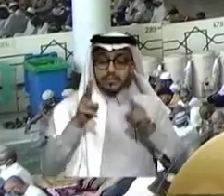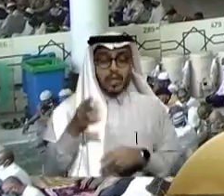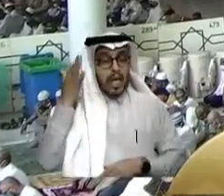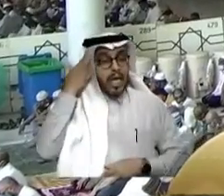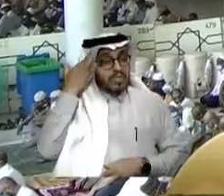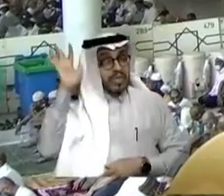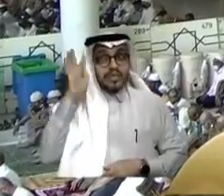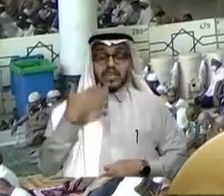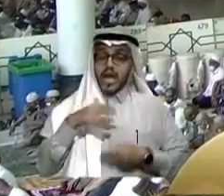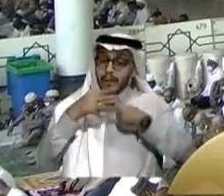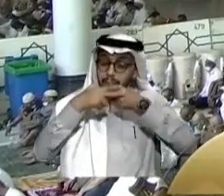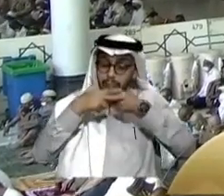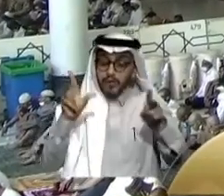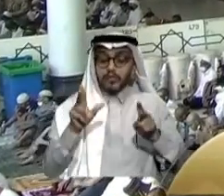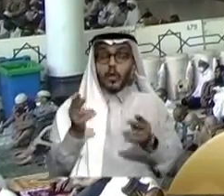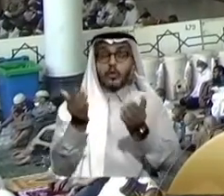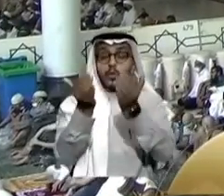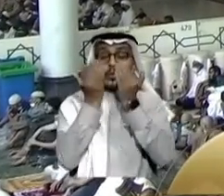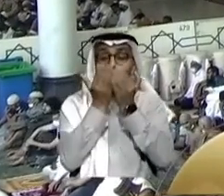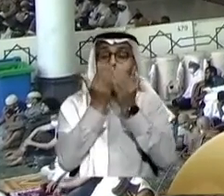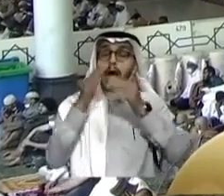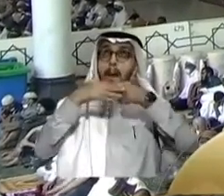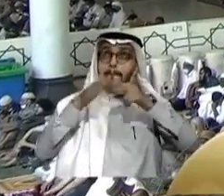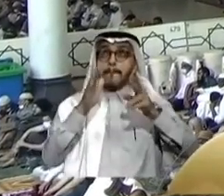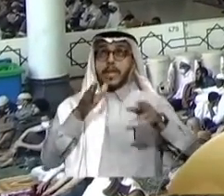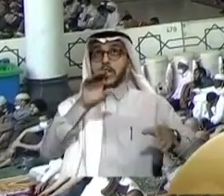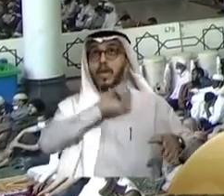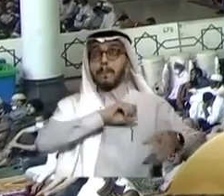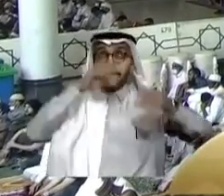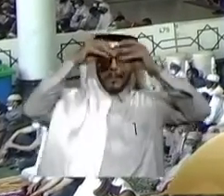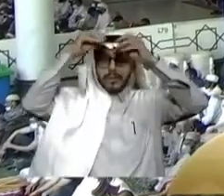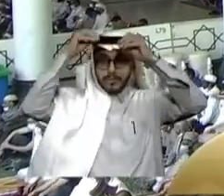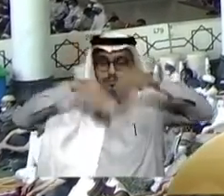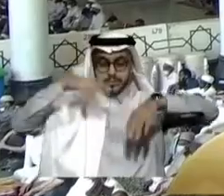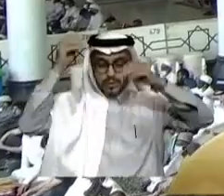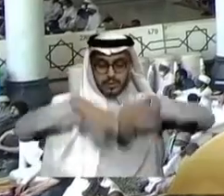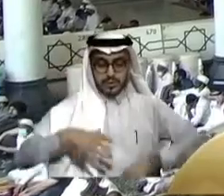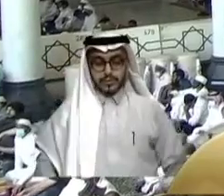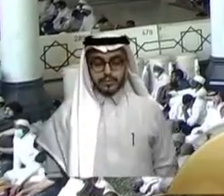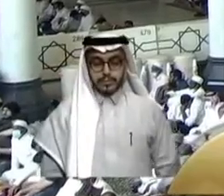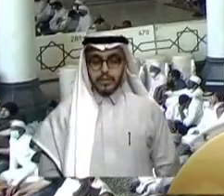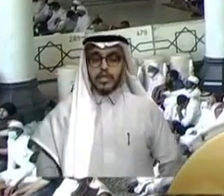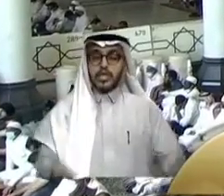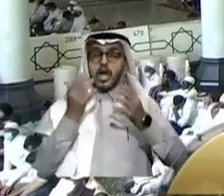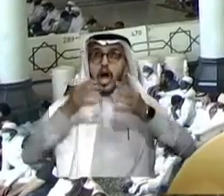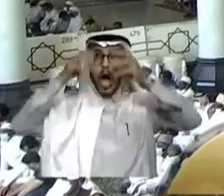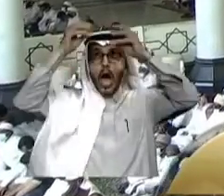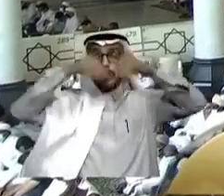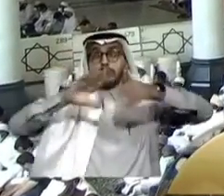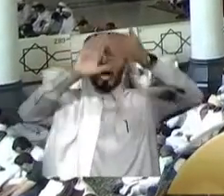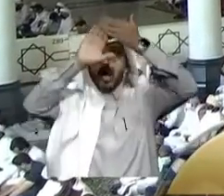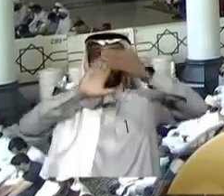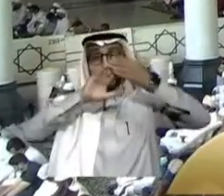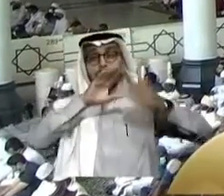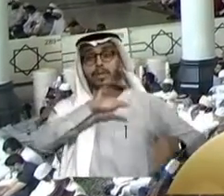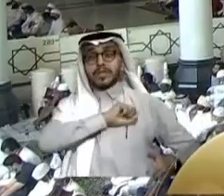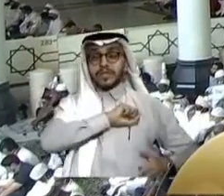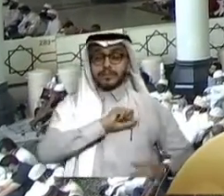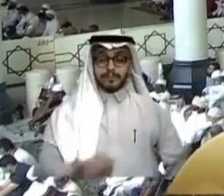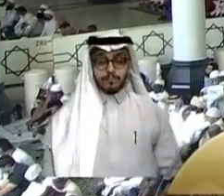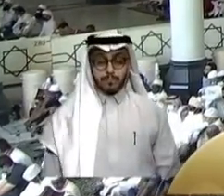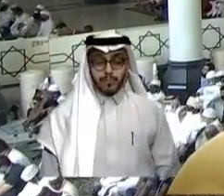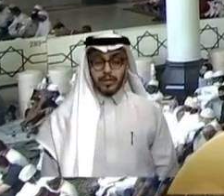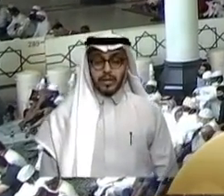شئت استفتحت بالدعاء أبواب نعمته واستمطرت شآبيب رحمته،